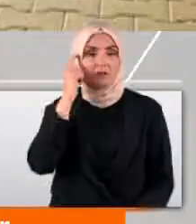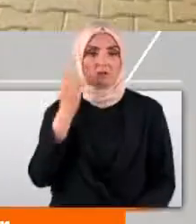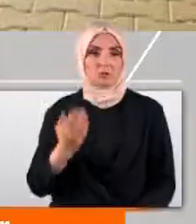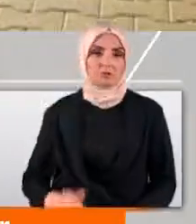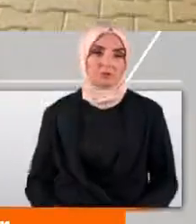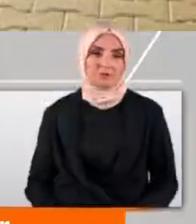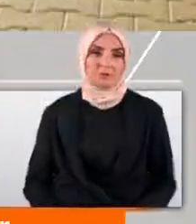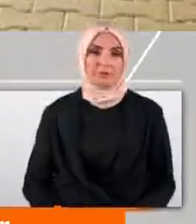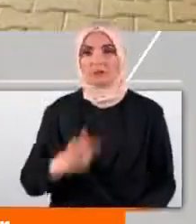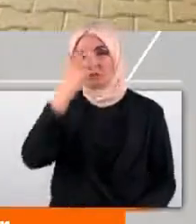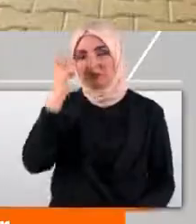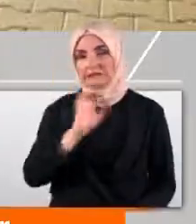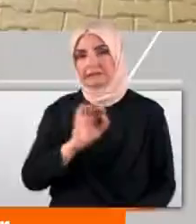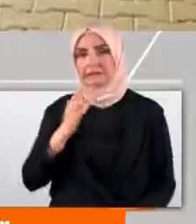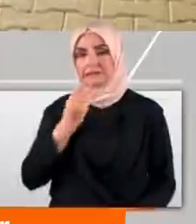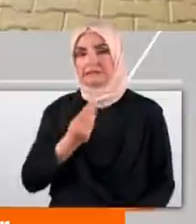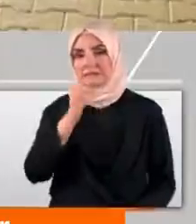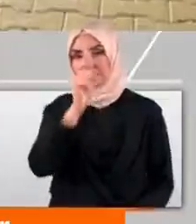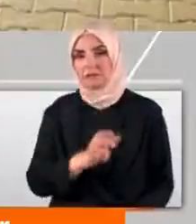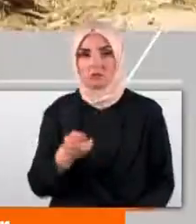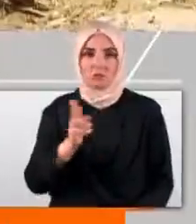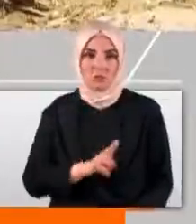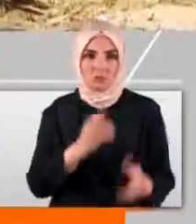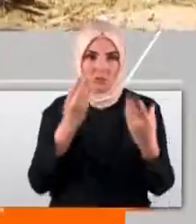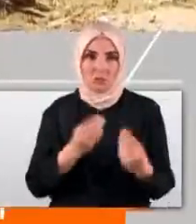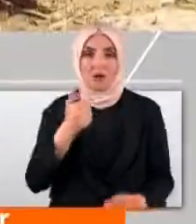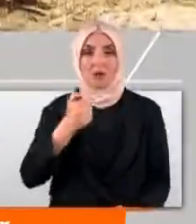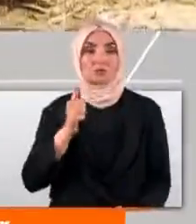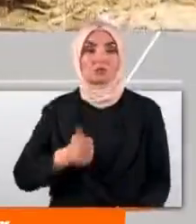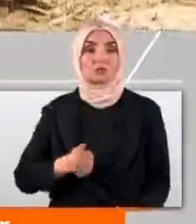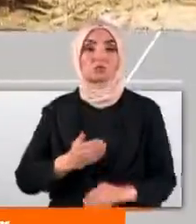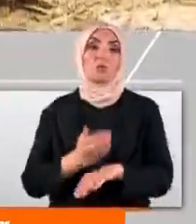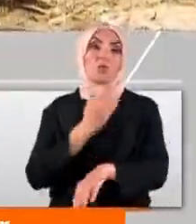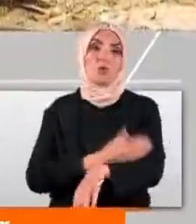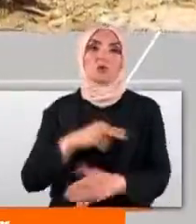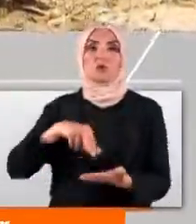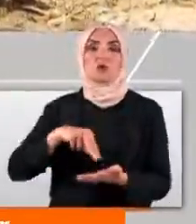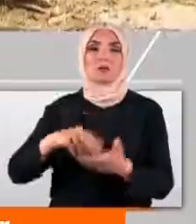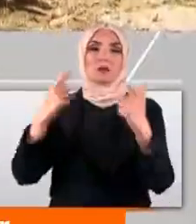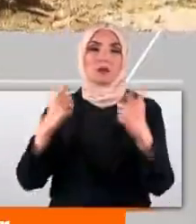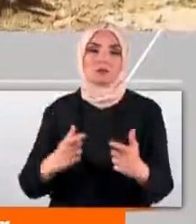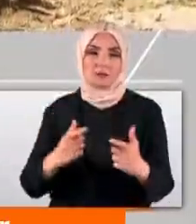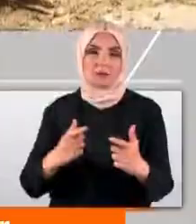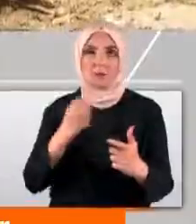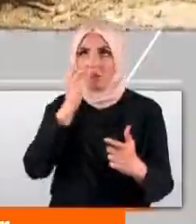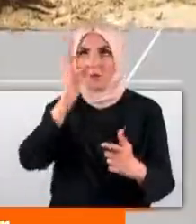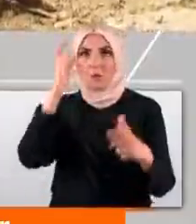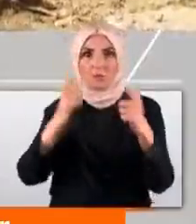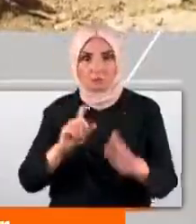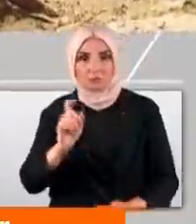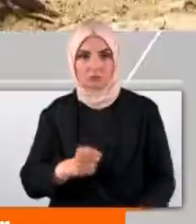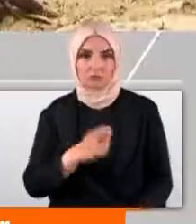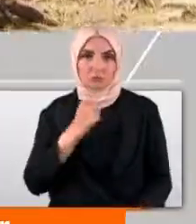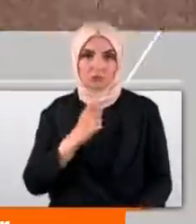Talihsiz gencin cansız bedeni 6 gün önce Çatalca'da bir ormanlık alanda bulundu. Ayçiçeği tarlasına gelen bir adam günler